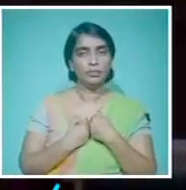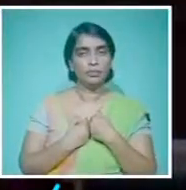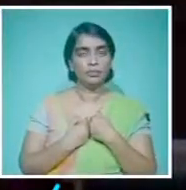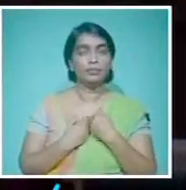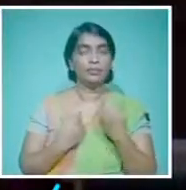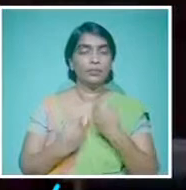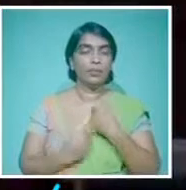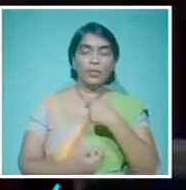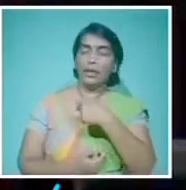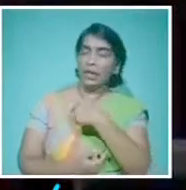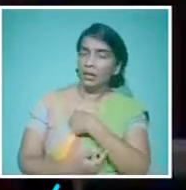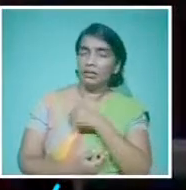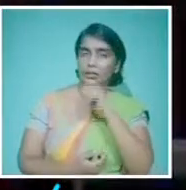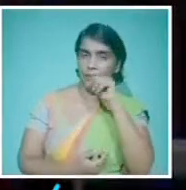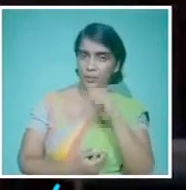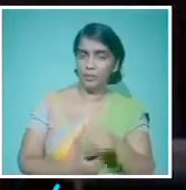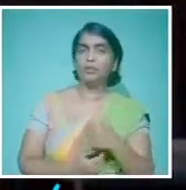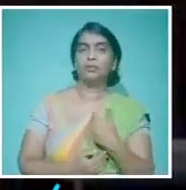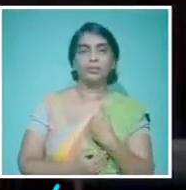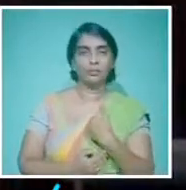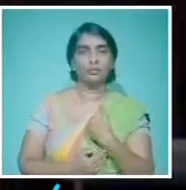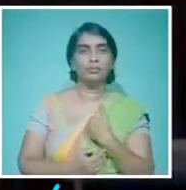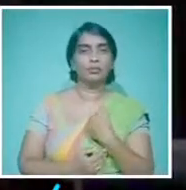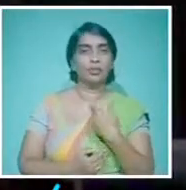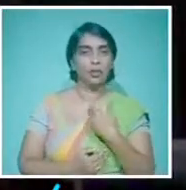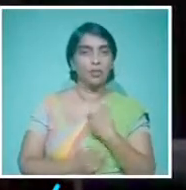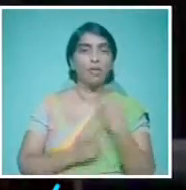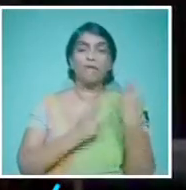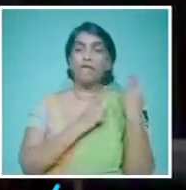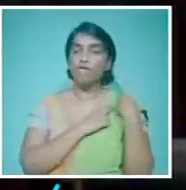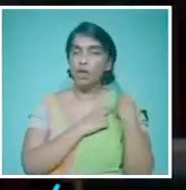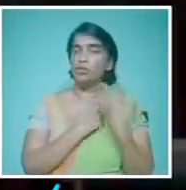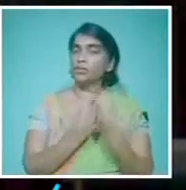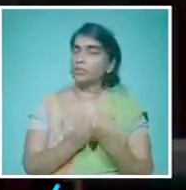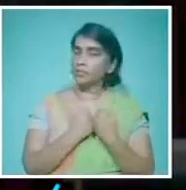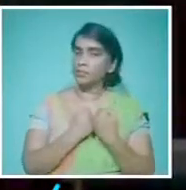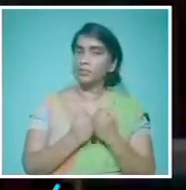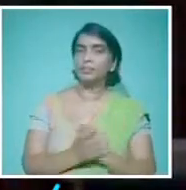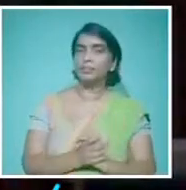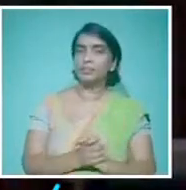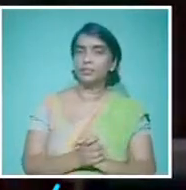අපි හදවතින්ම අපි ඒ වගකීම බාරගත්තා.